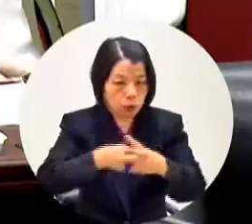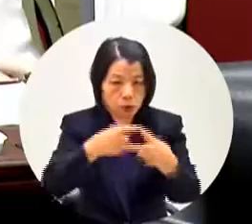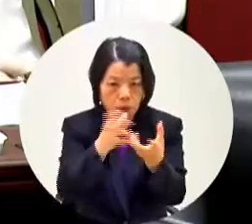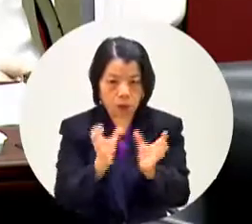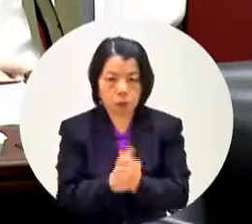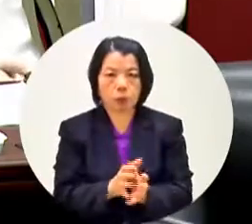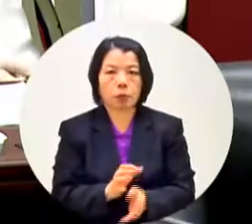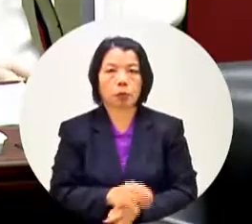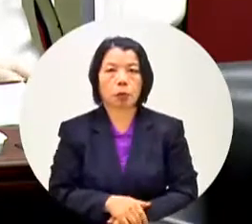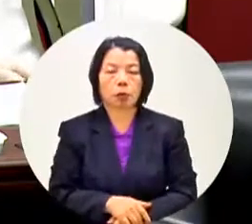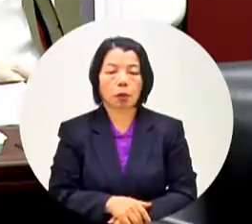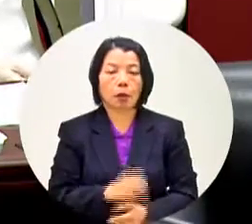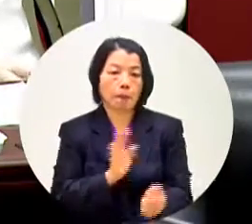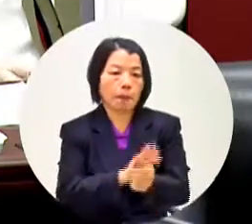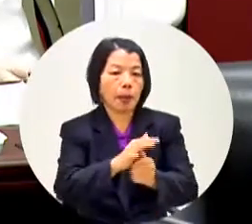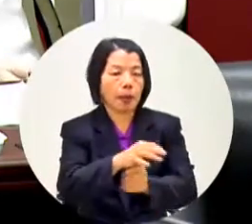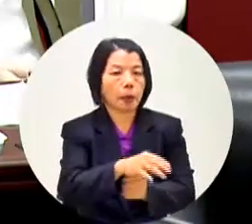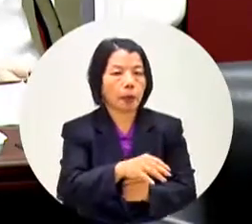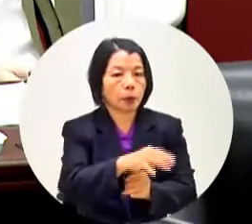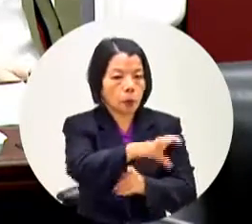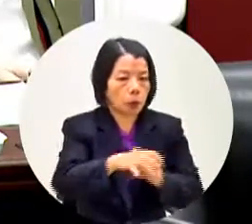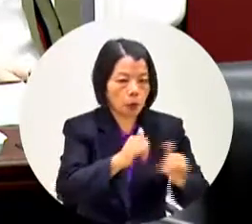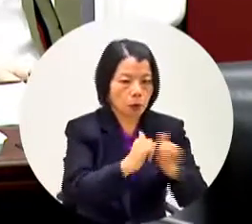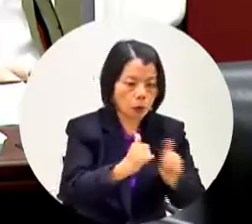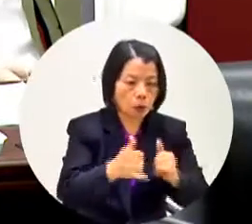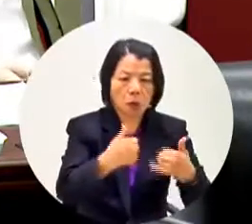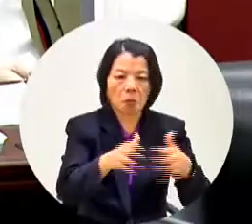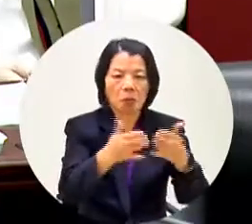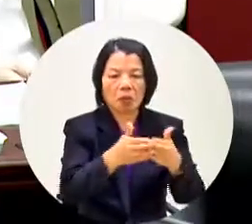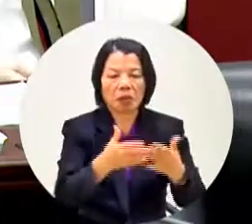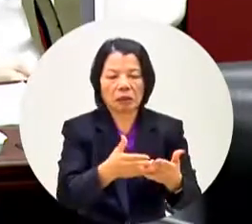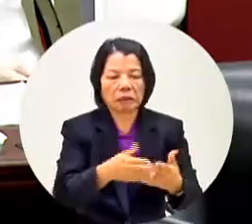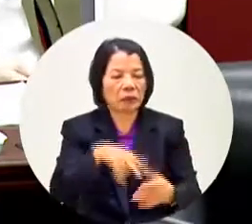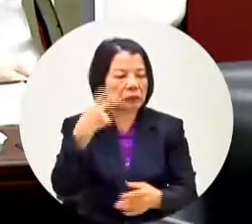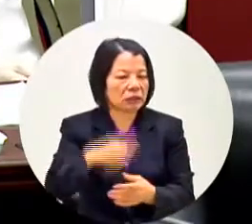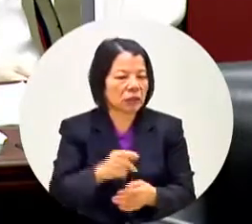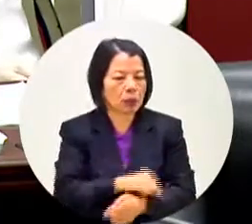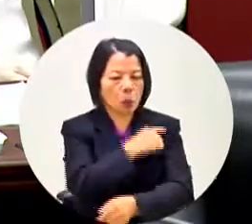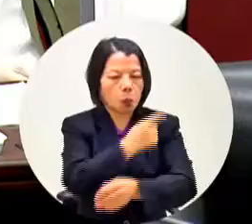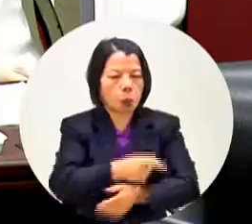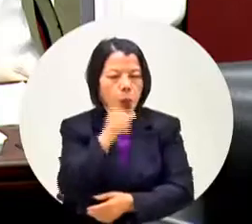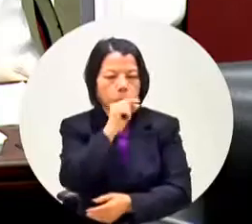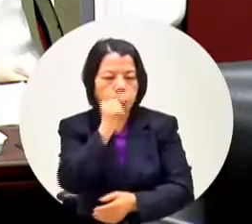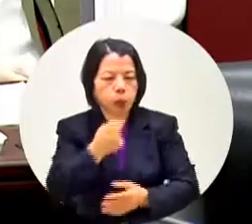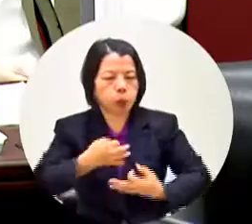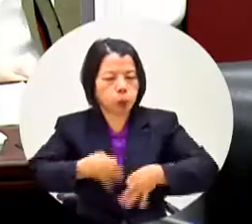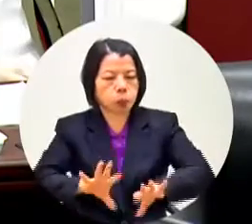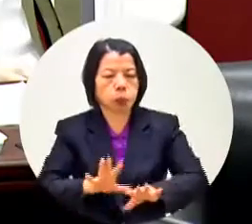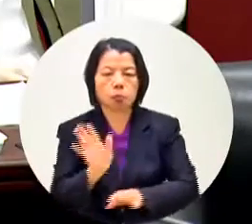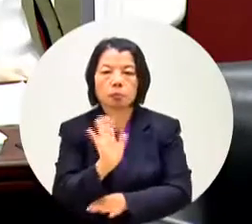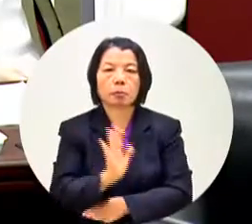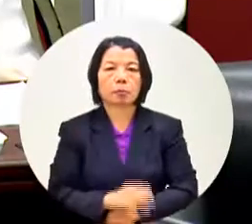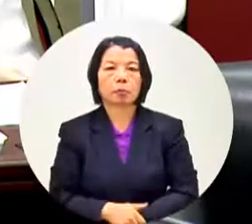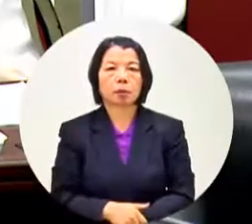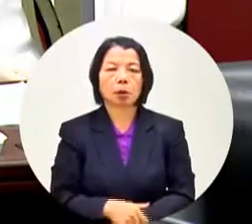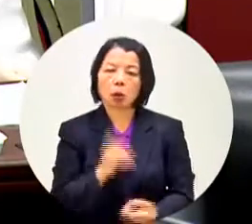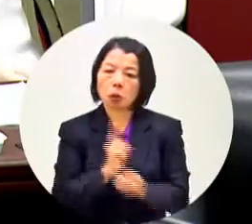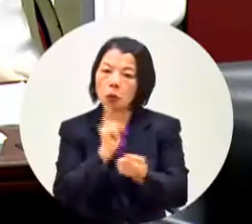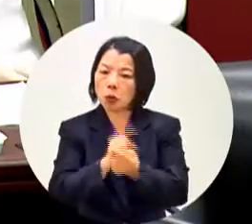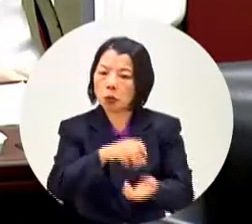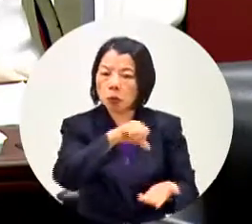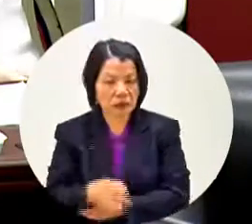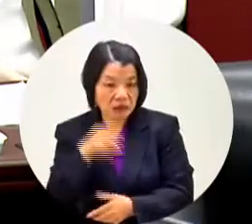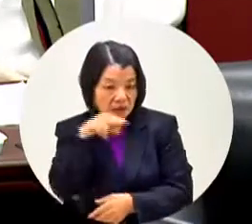造成一些供需出现失衡。那在这边本席建议啦，是不是有一个专业的小组，然